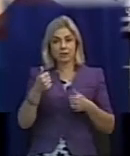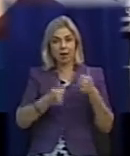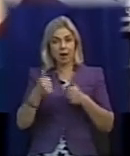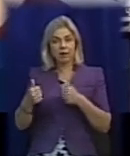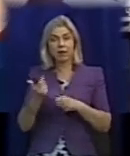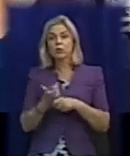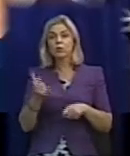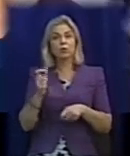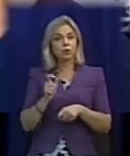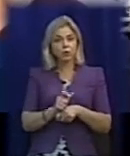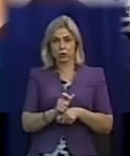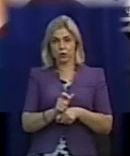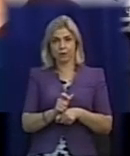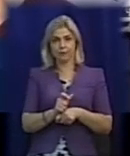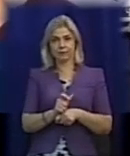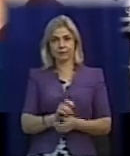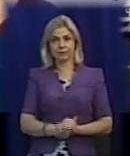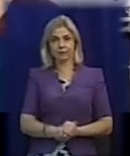вони дуже